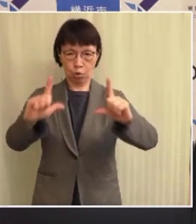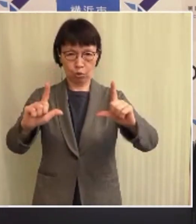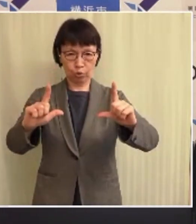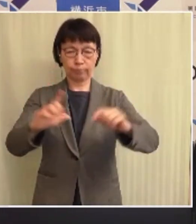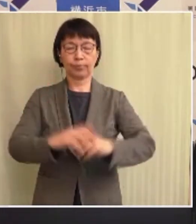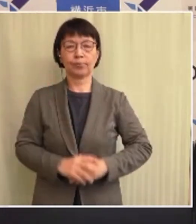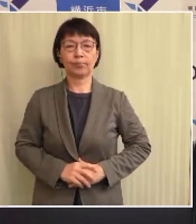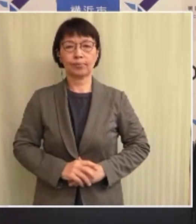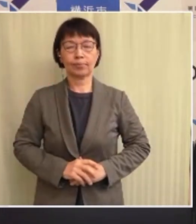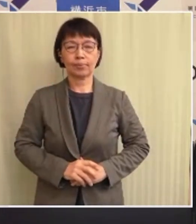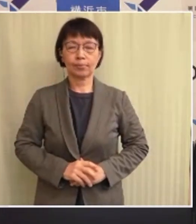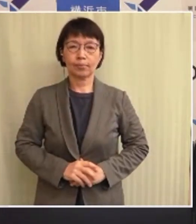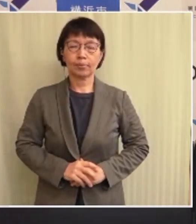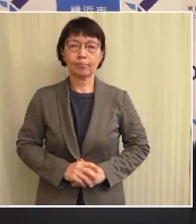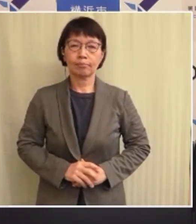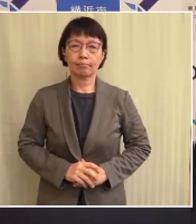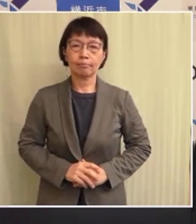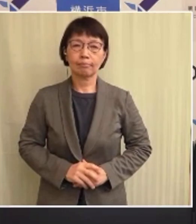します。